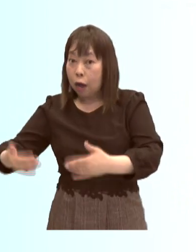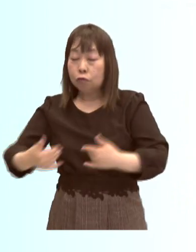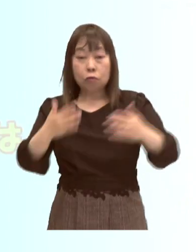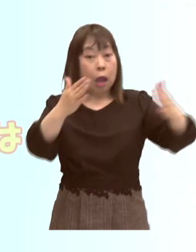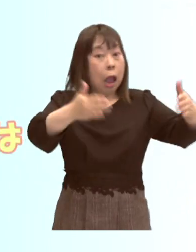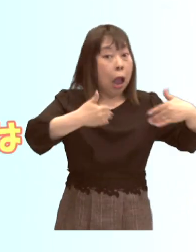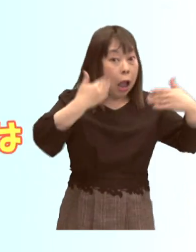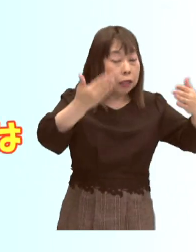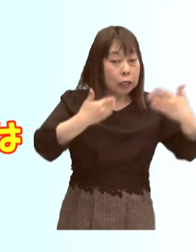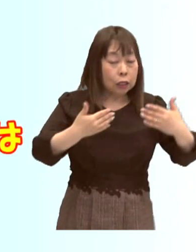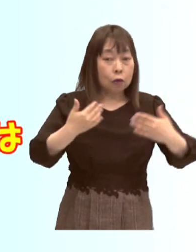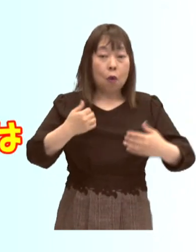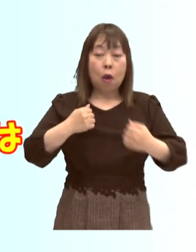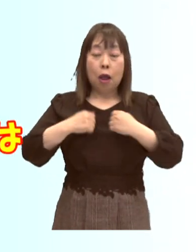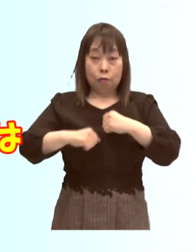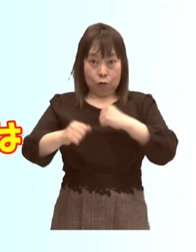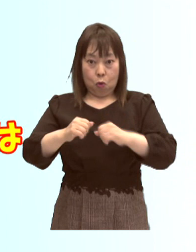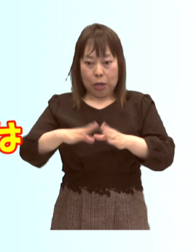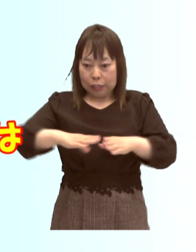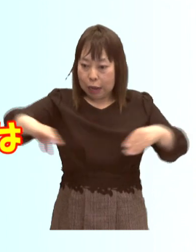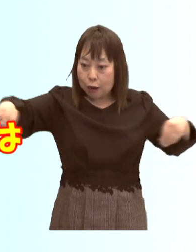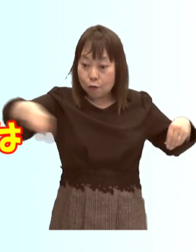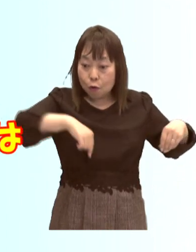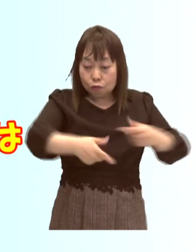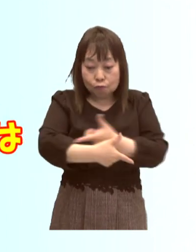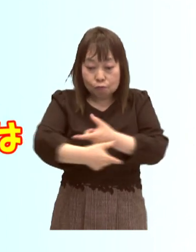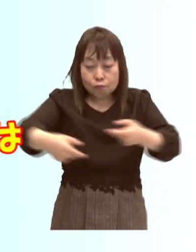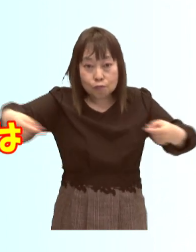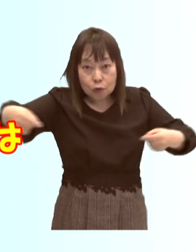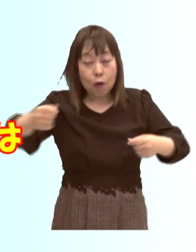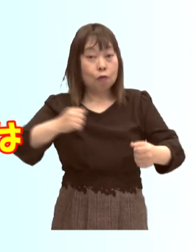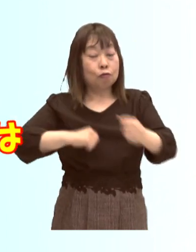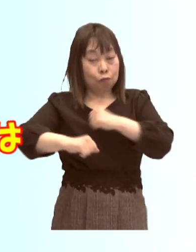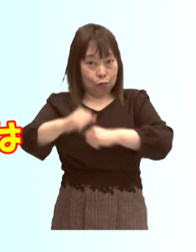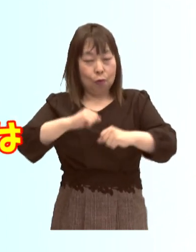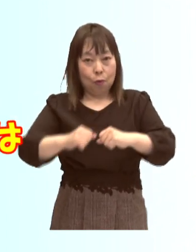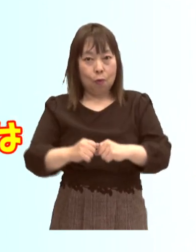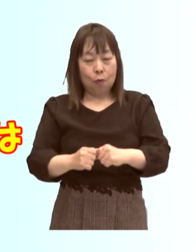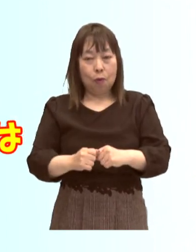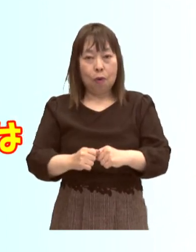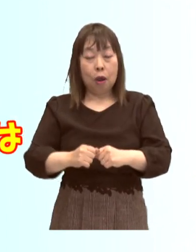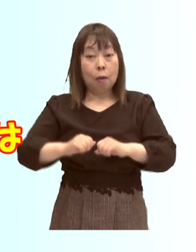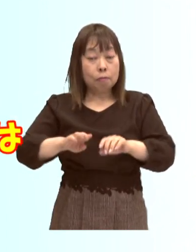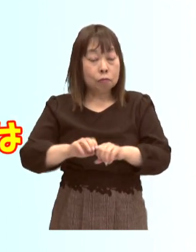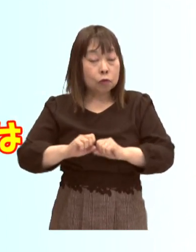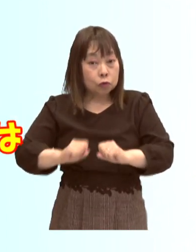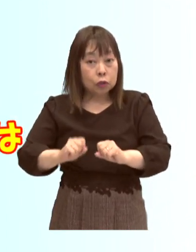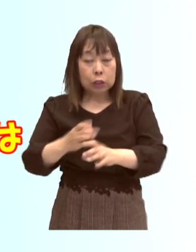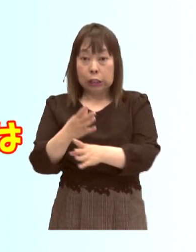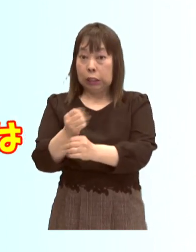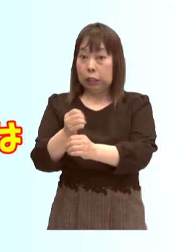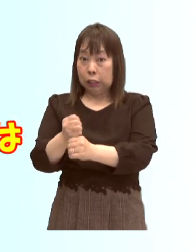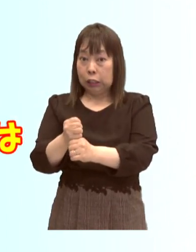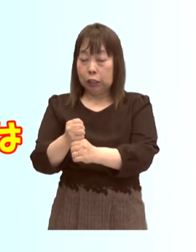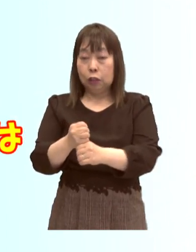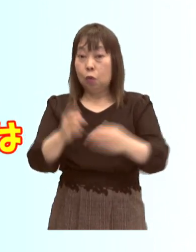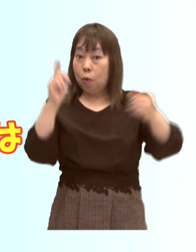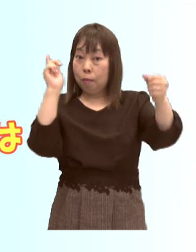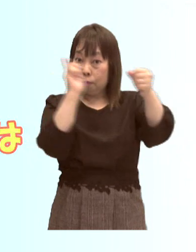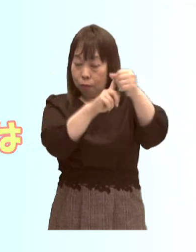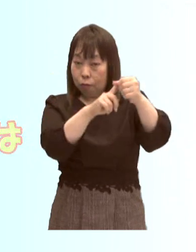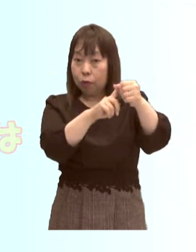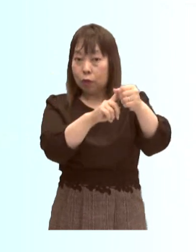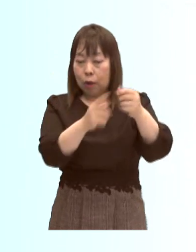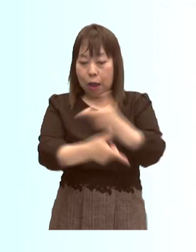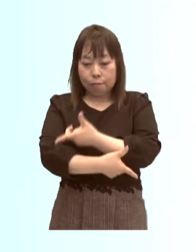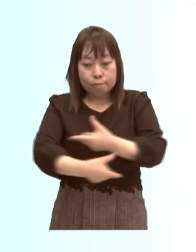運動は全国運動となっており、実施時期や運動重点は全国で統一されています